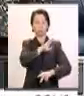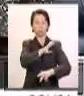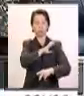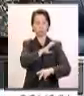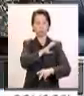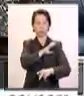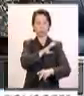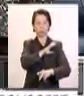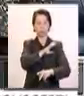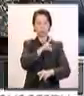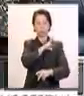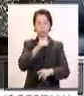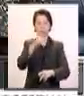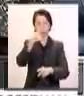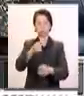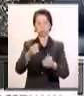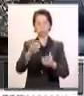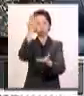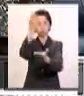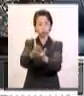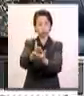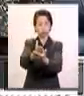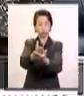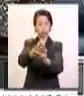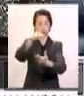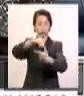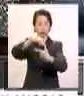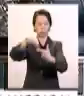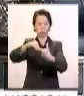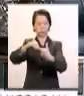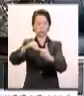khususnya PDRM dalam mengekang ataupun